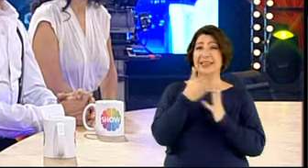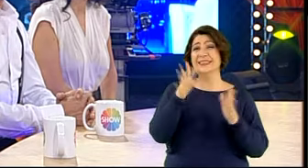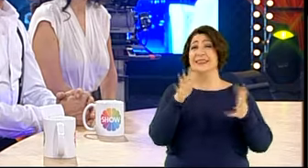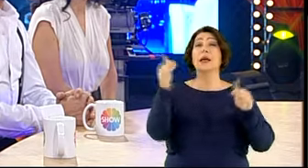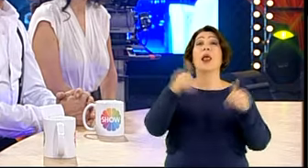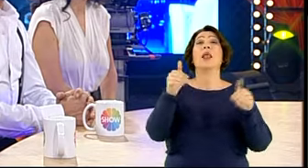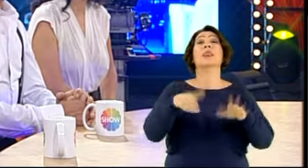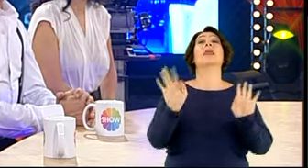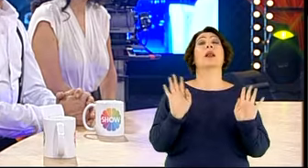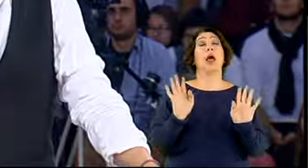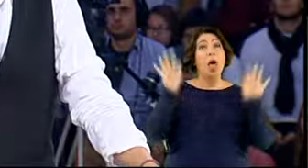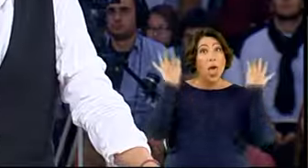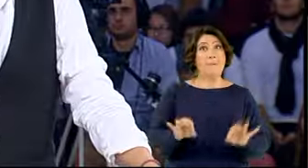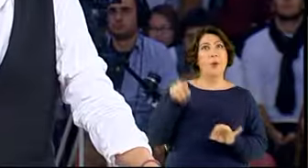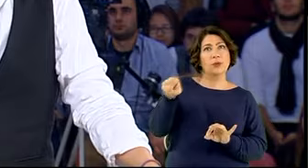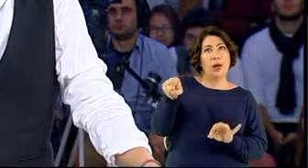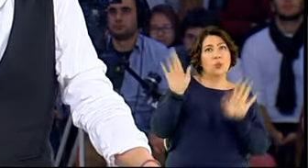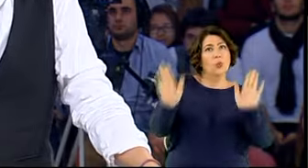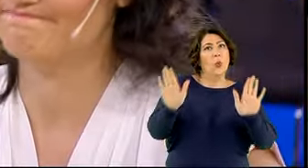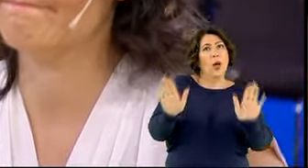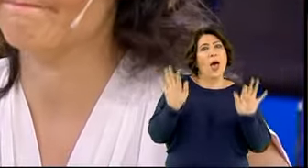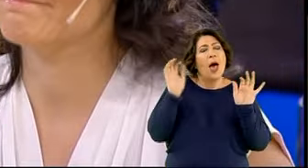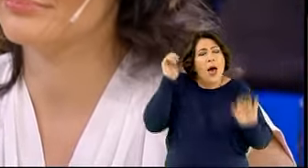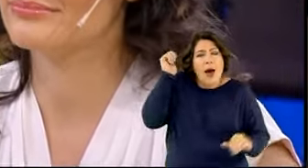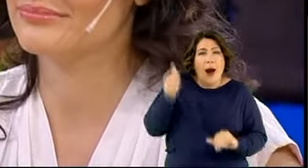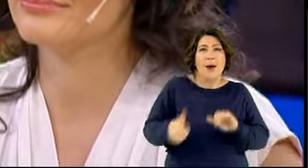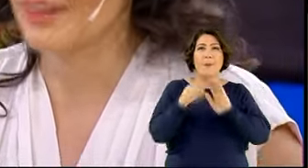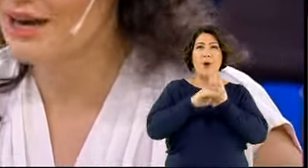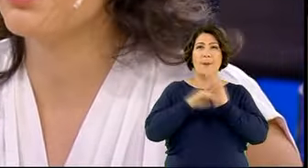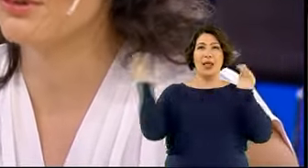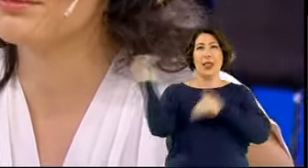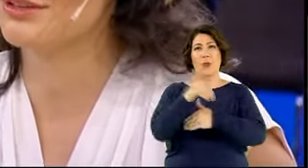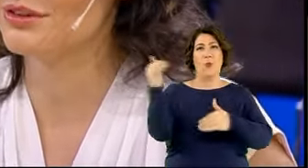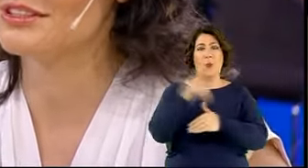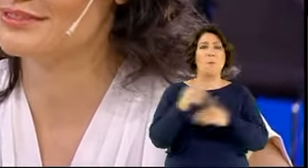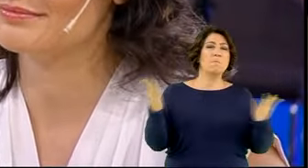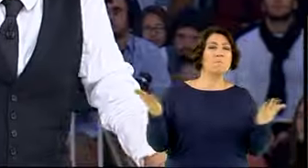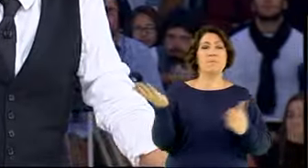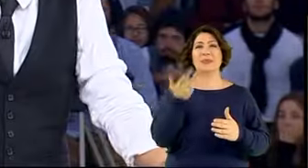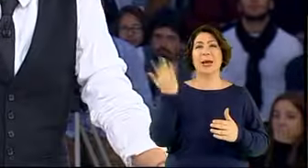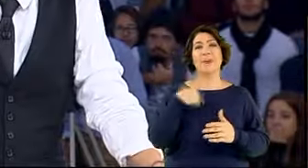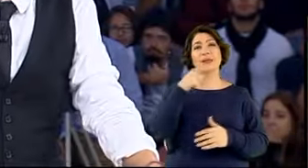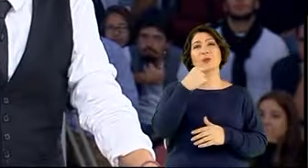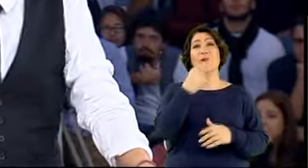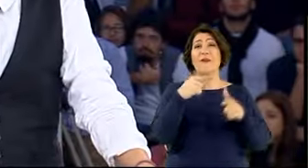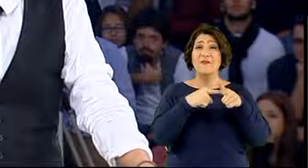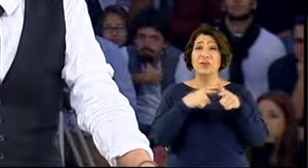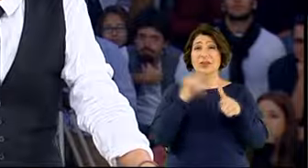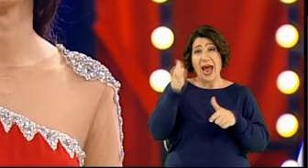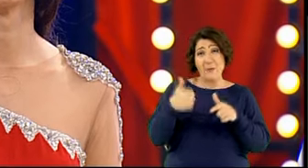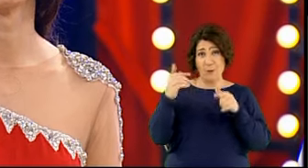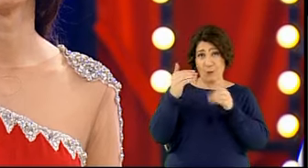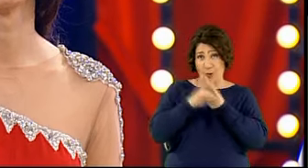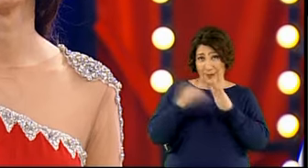gelen tipler değil. Hep oradalar. Her programa geliyorlar. Mesela ben sana söylesem Fatoş her programa